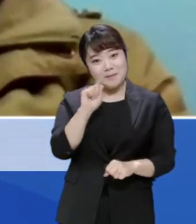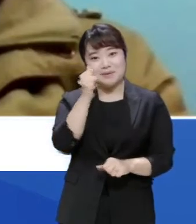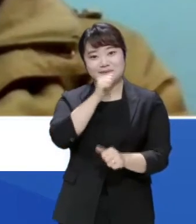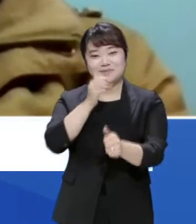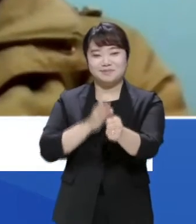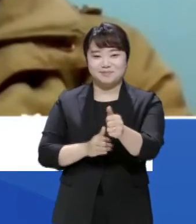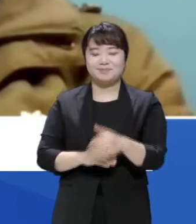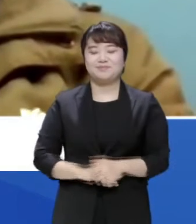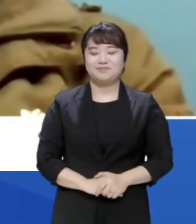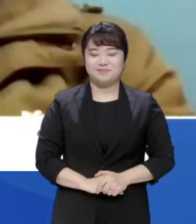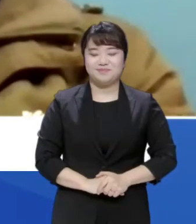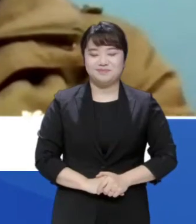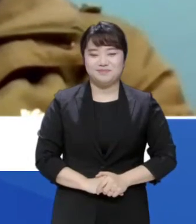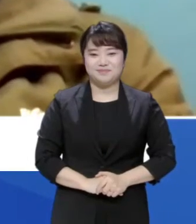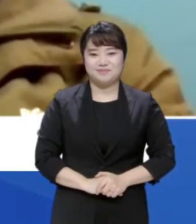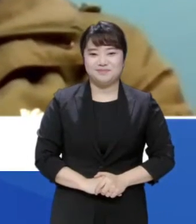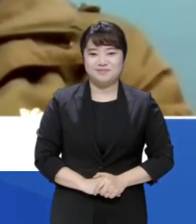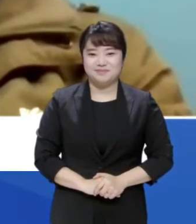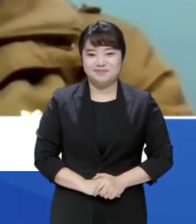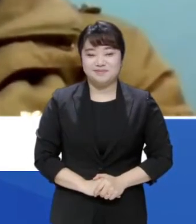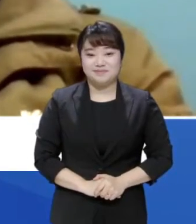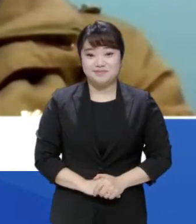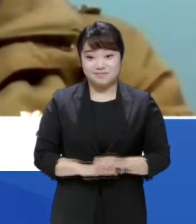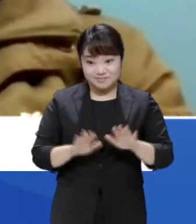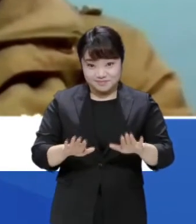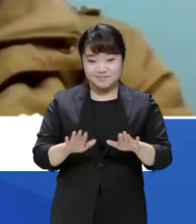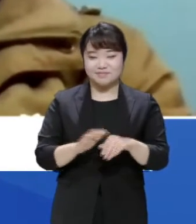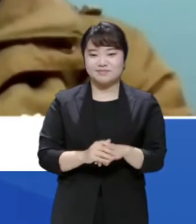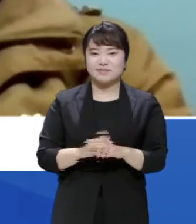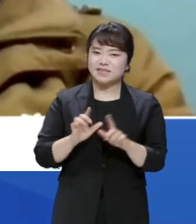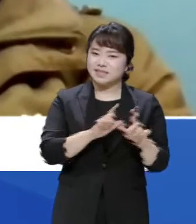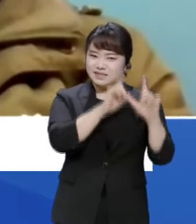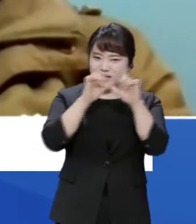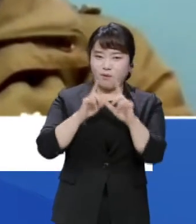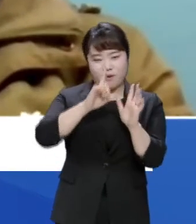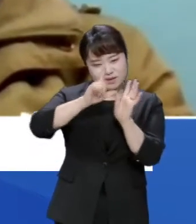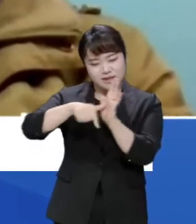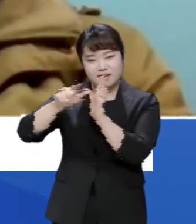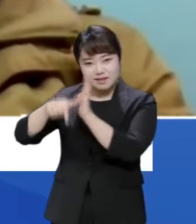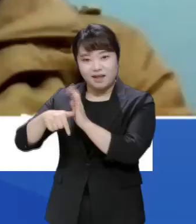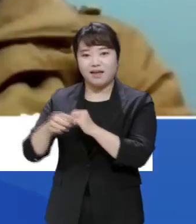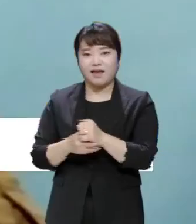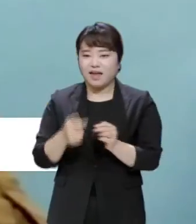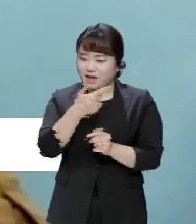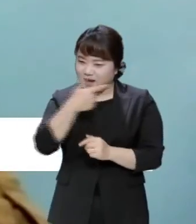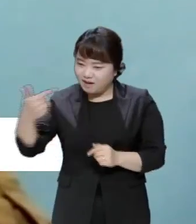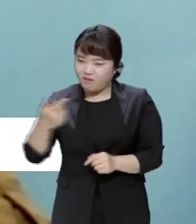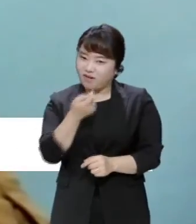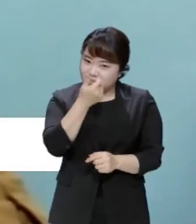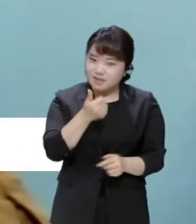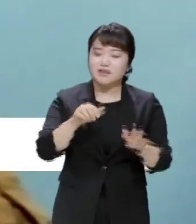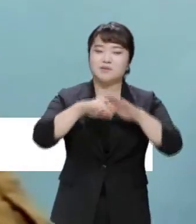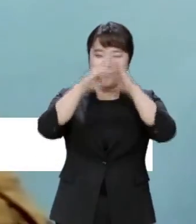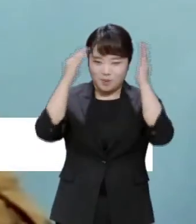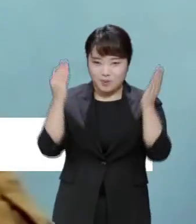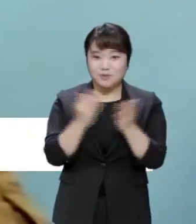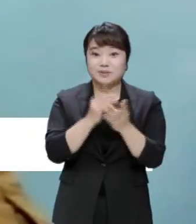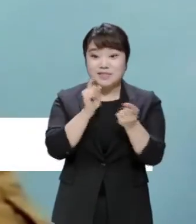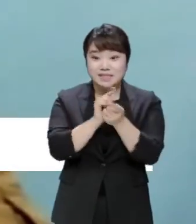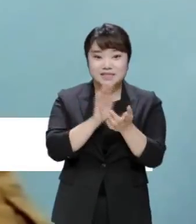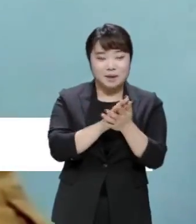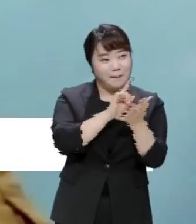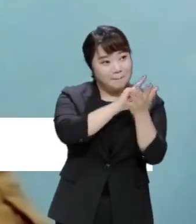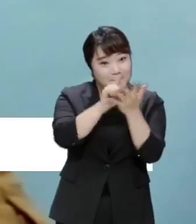하실 계획이신지도 전해주시죠. 네, 예, 일상의 소소한 부분들도 직접